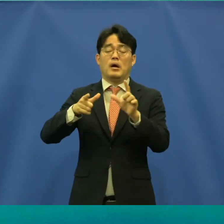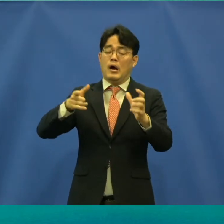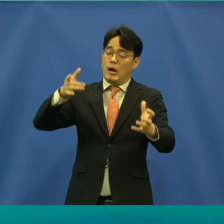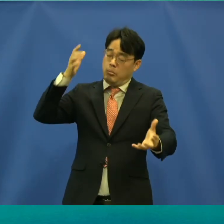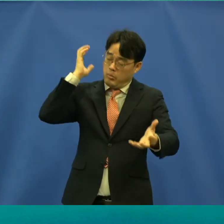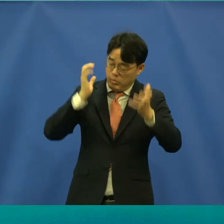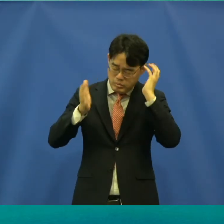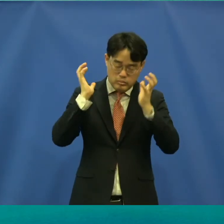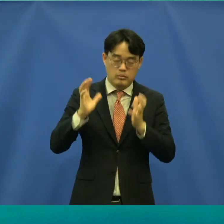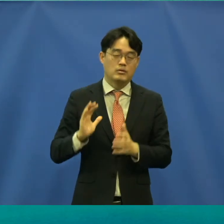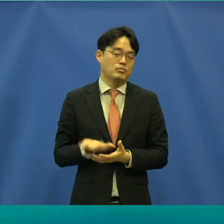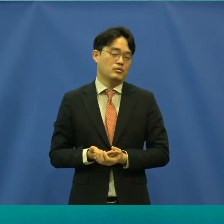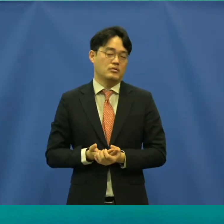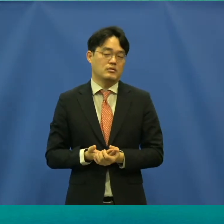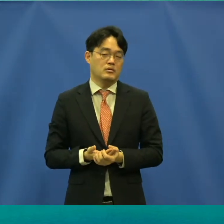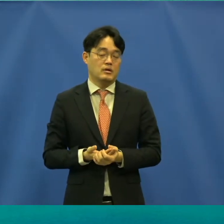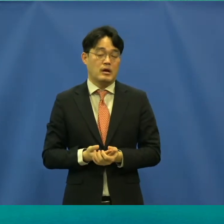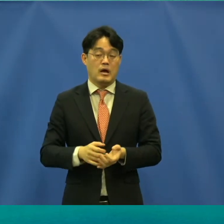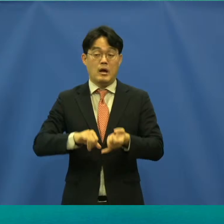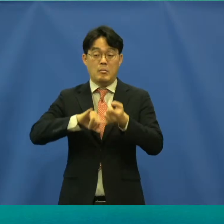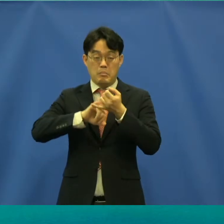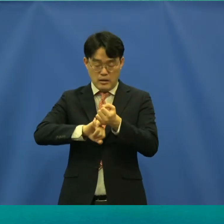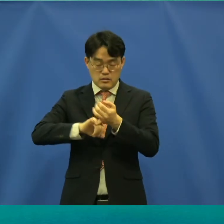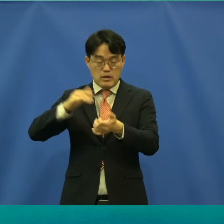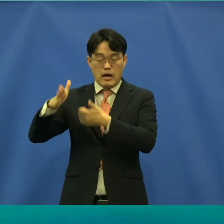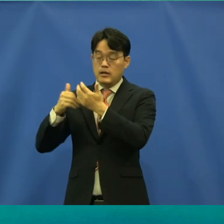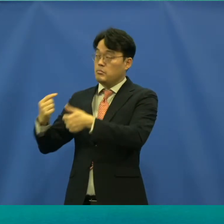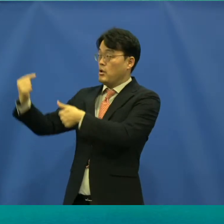니느웨로 가야 돼요. 그럼 풀려요.